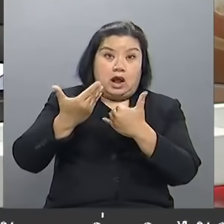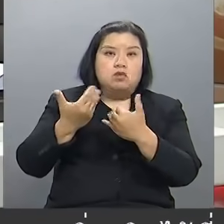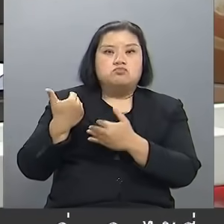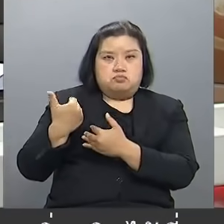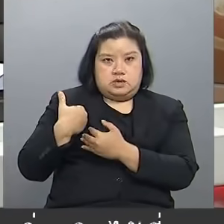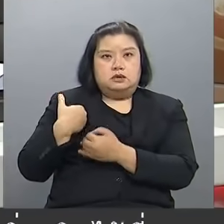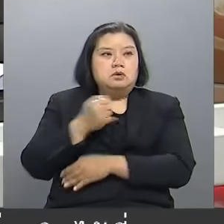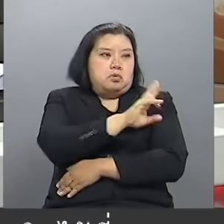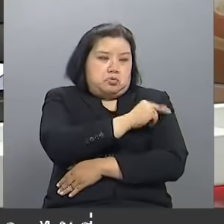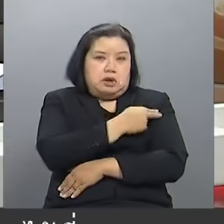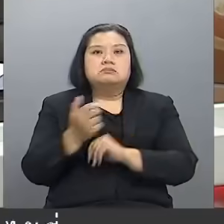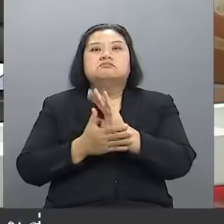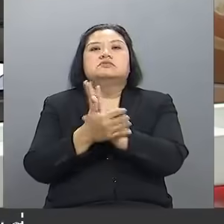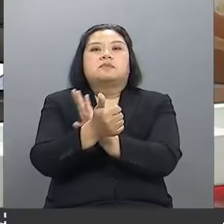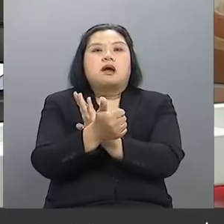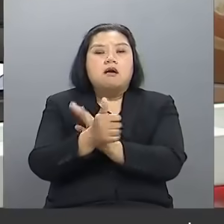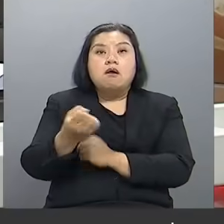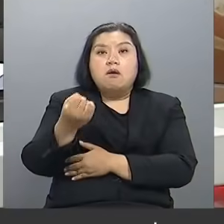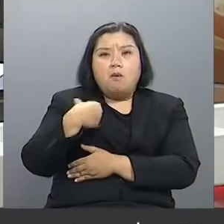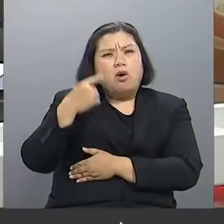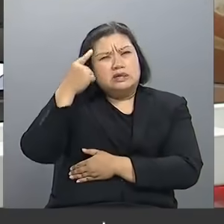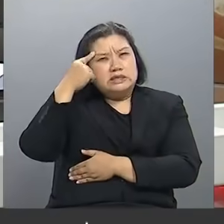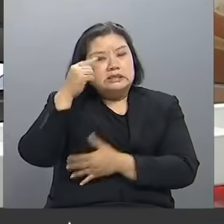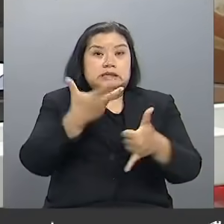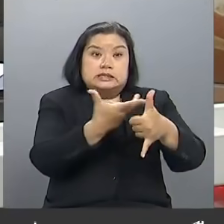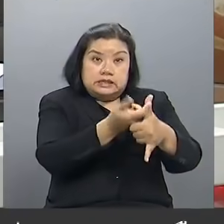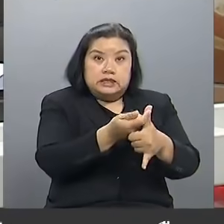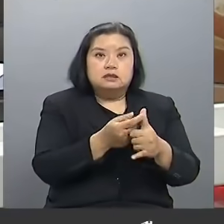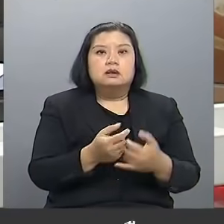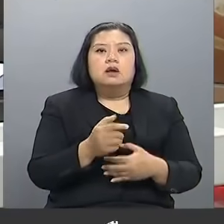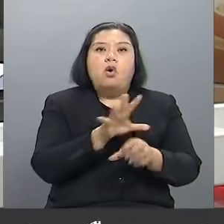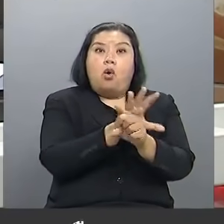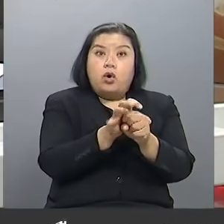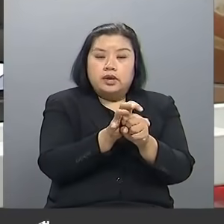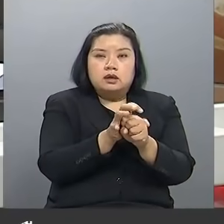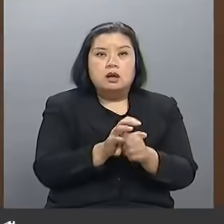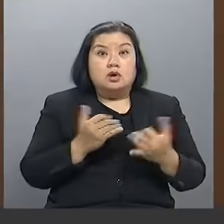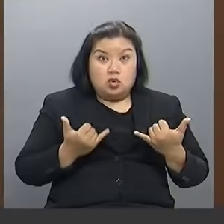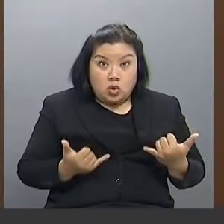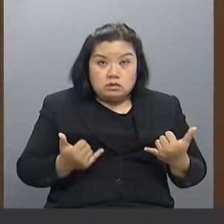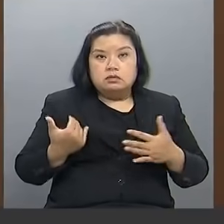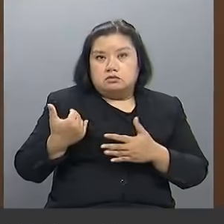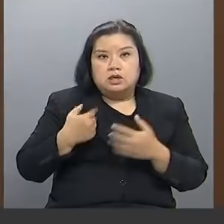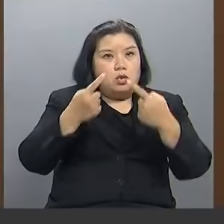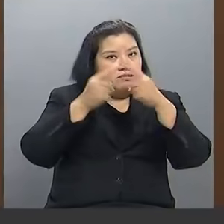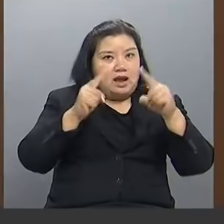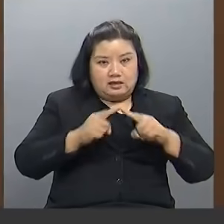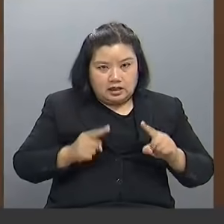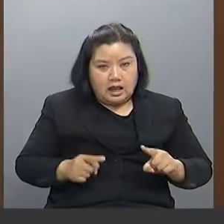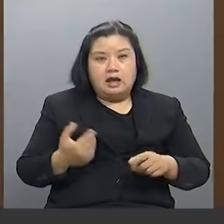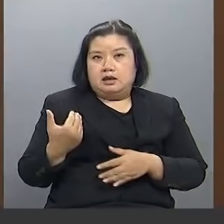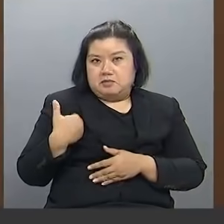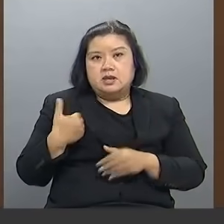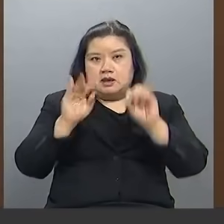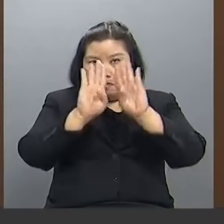วิทยาคลินิกค่ะที่พูดถึงความแตกต่างของวัคซีนคอวีซี 9ที่ใช้กันอยู่ในขณะนี้นะคะที่มีอยู่ด้วยกัน 3แบบค่ะ